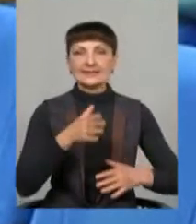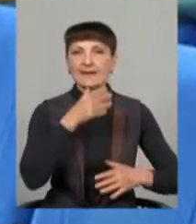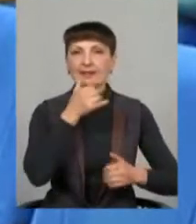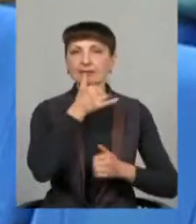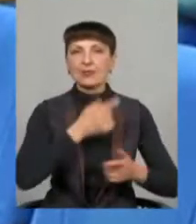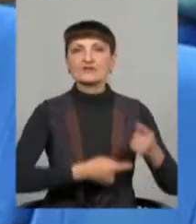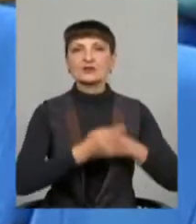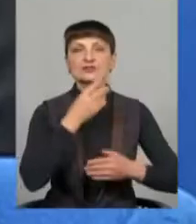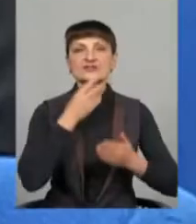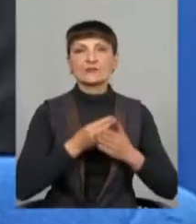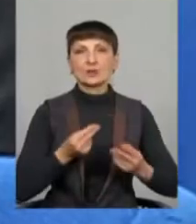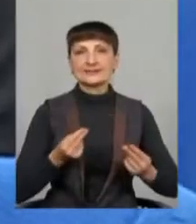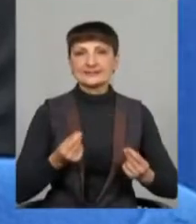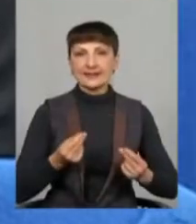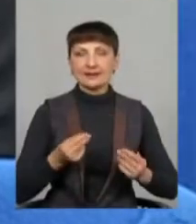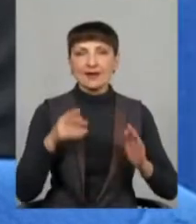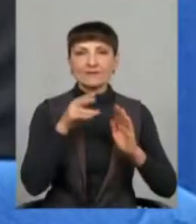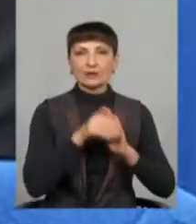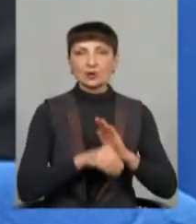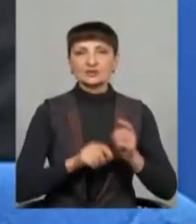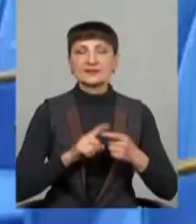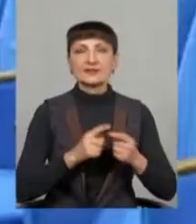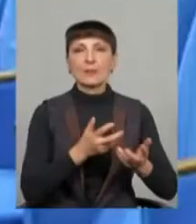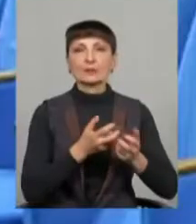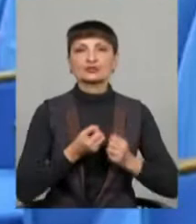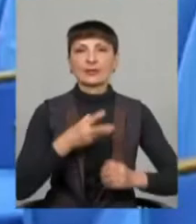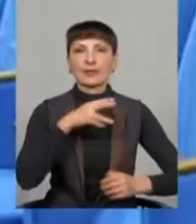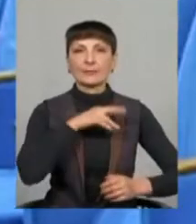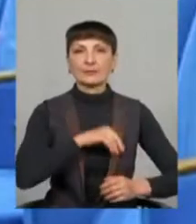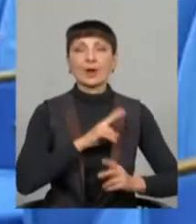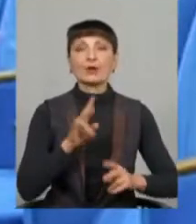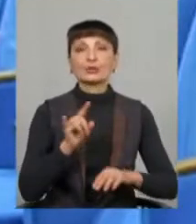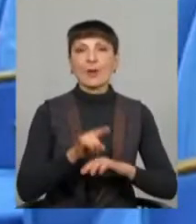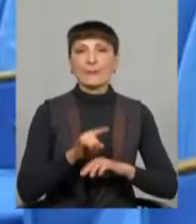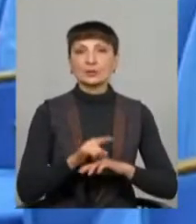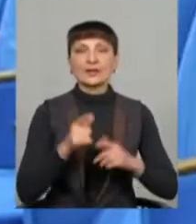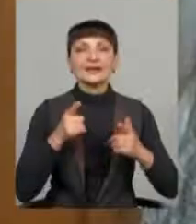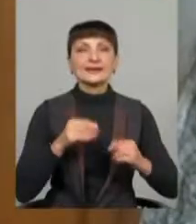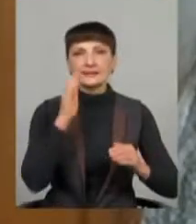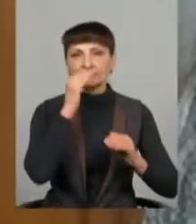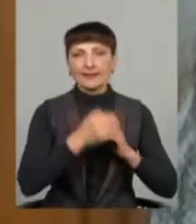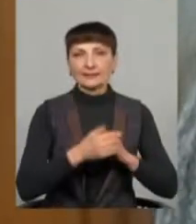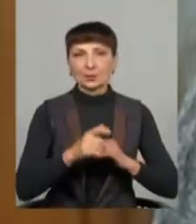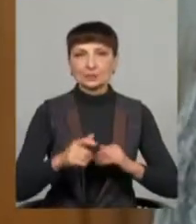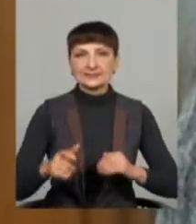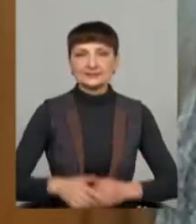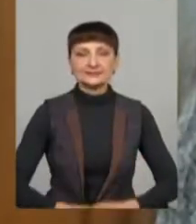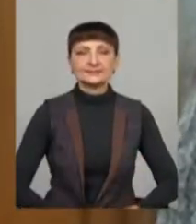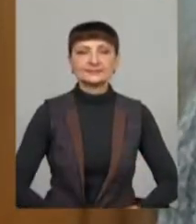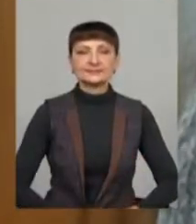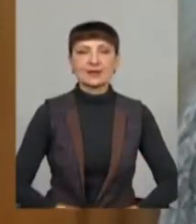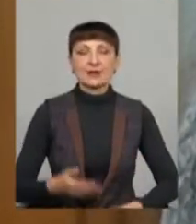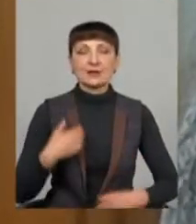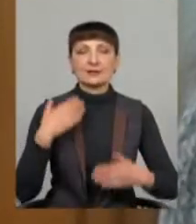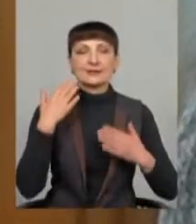могут вернуть свои кровные деньги, вложенные ради получения прибыли. Кто их обманул и где они скрываются? Там, я не